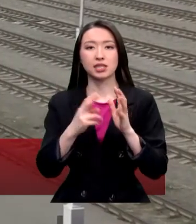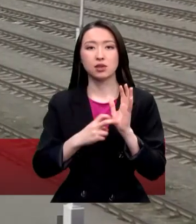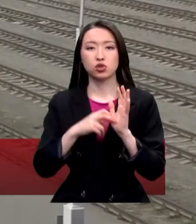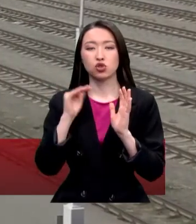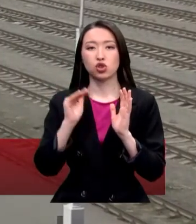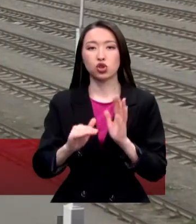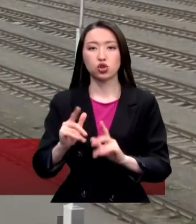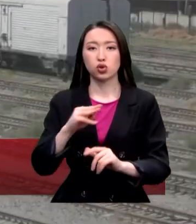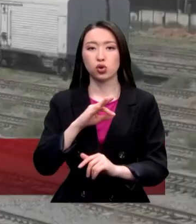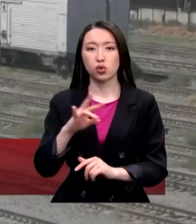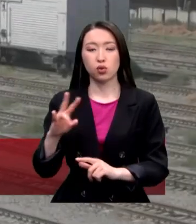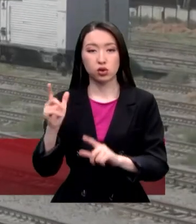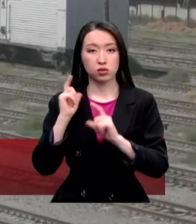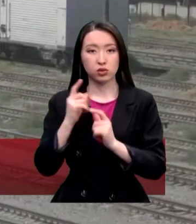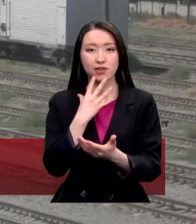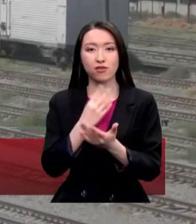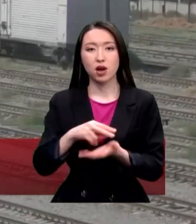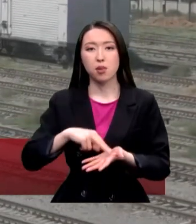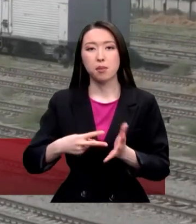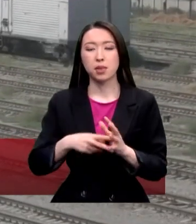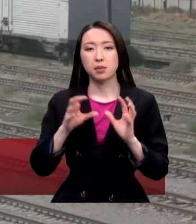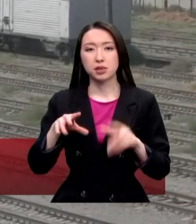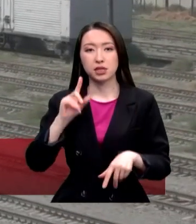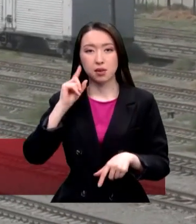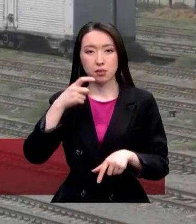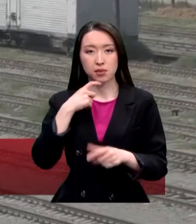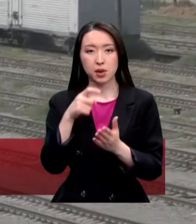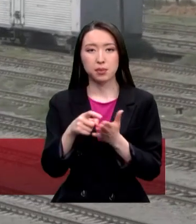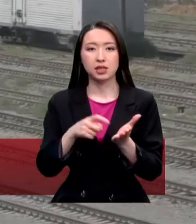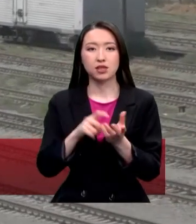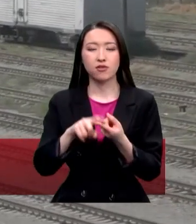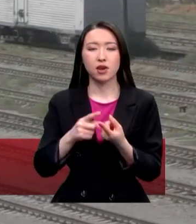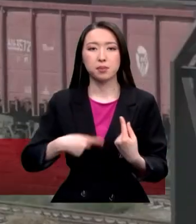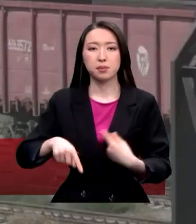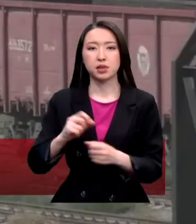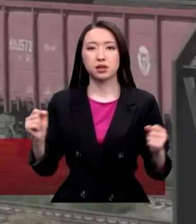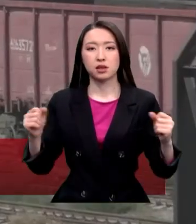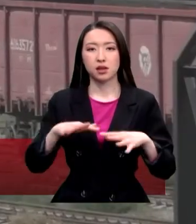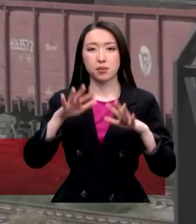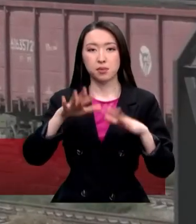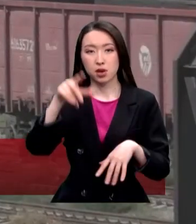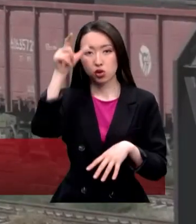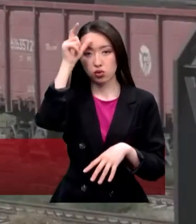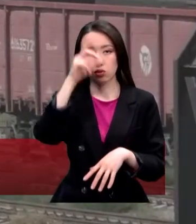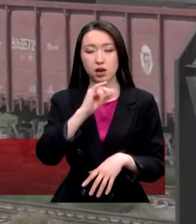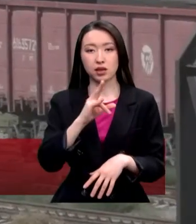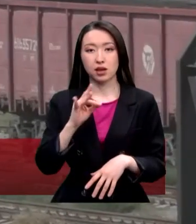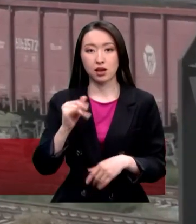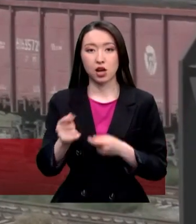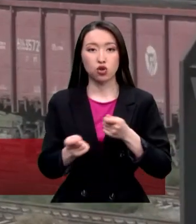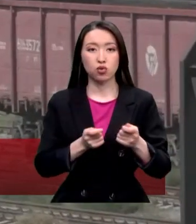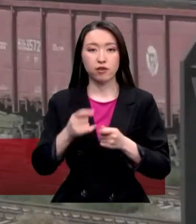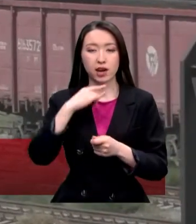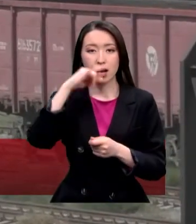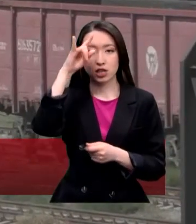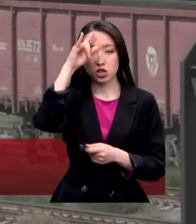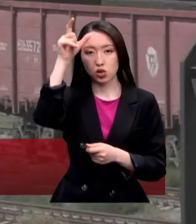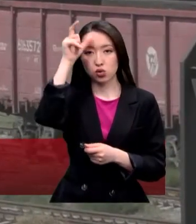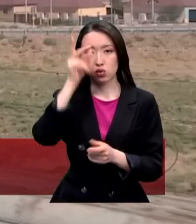грузов. Своими планами представители оператора поделились в рамках бизнес-форума в Анкаре, в ходе переговоров которого руководители казахстанской и